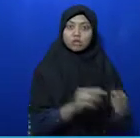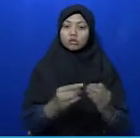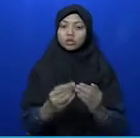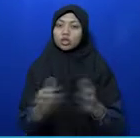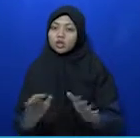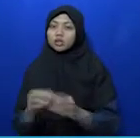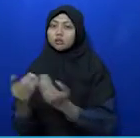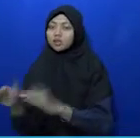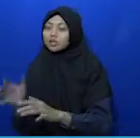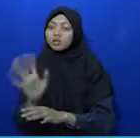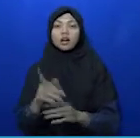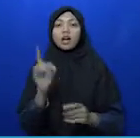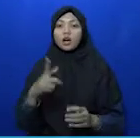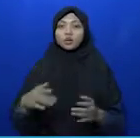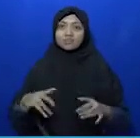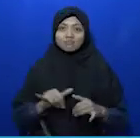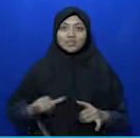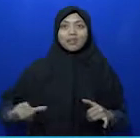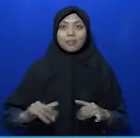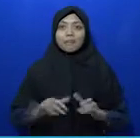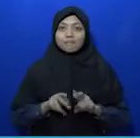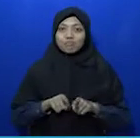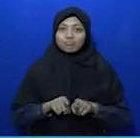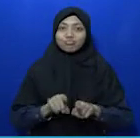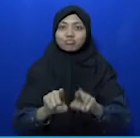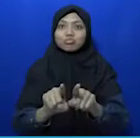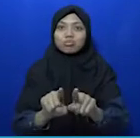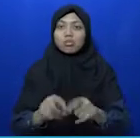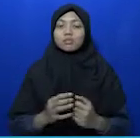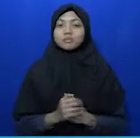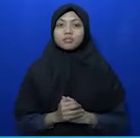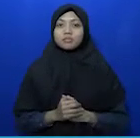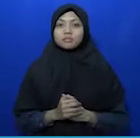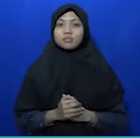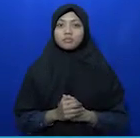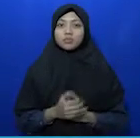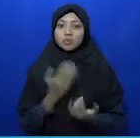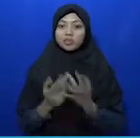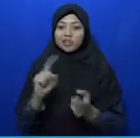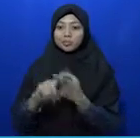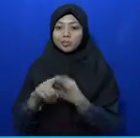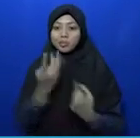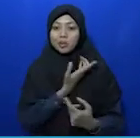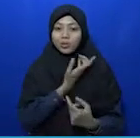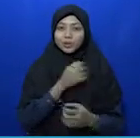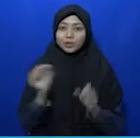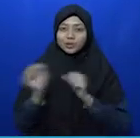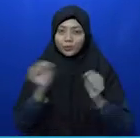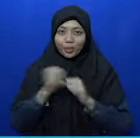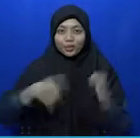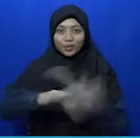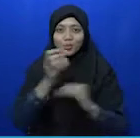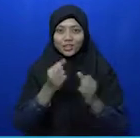press release-nya itu kan disitu disebutkan akhir tahun kan. Tapi dari pihak semuanya inginkan yang